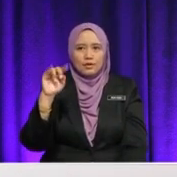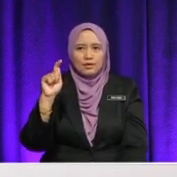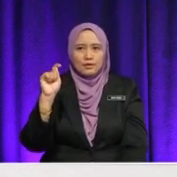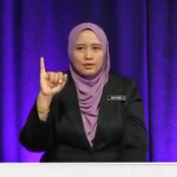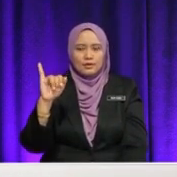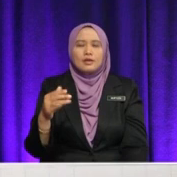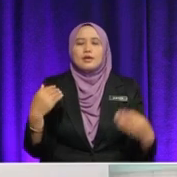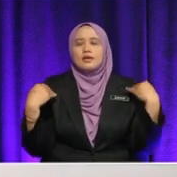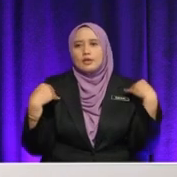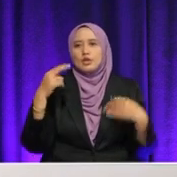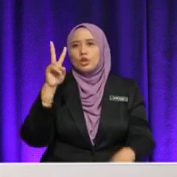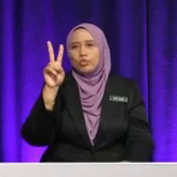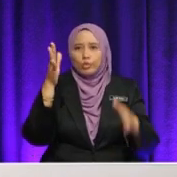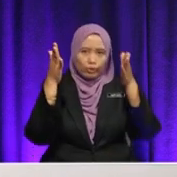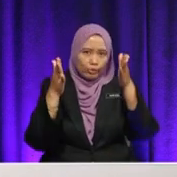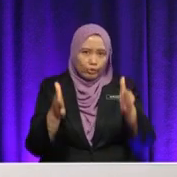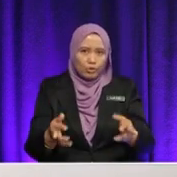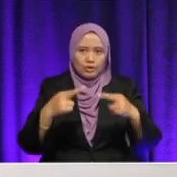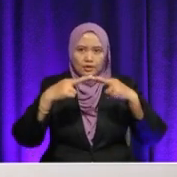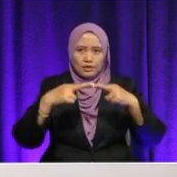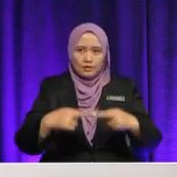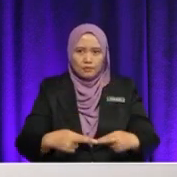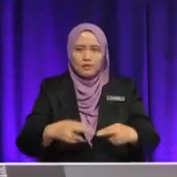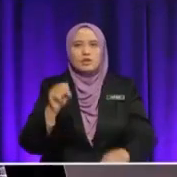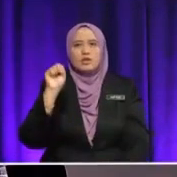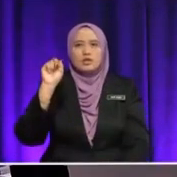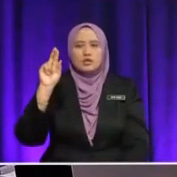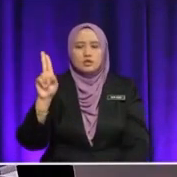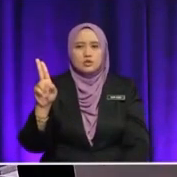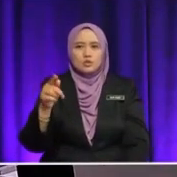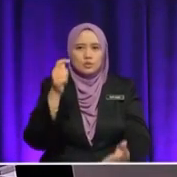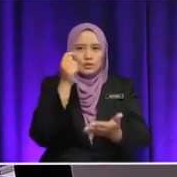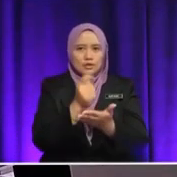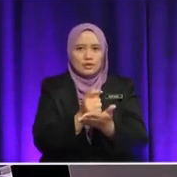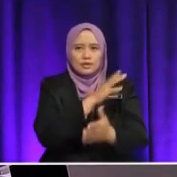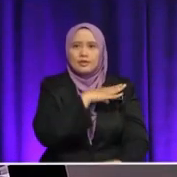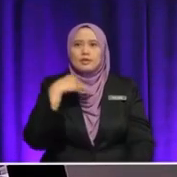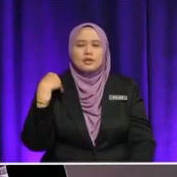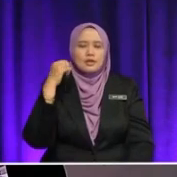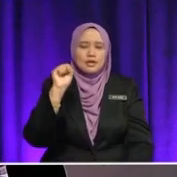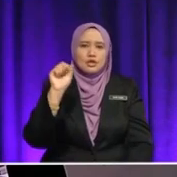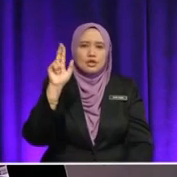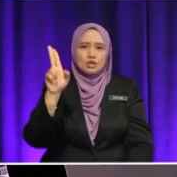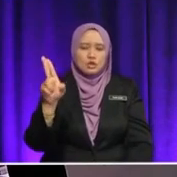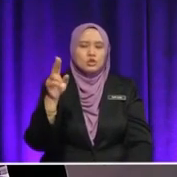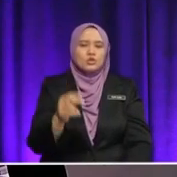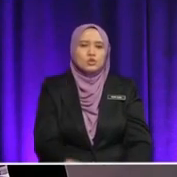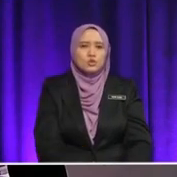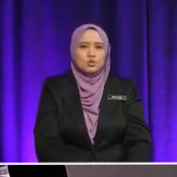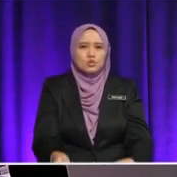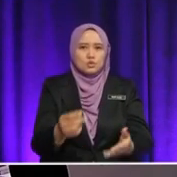bentuke yaitu setiap sabetan anda setuju ekonomi dan terakhir adalah seramai 40 orang dipilih melalui